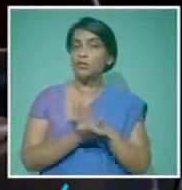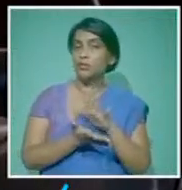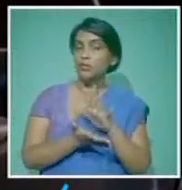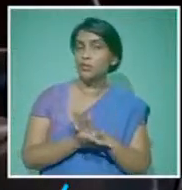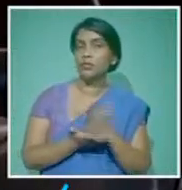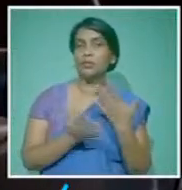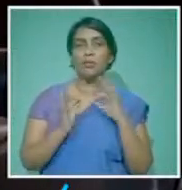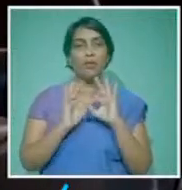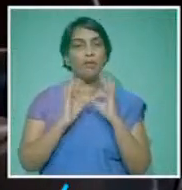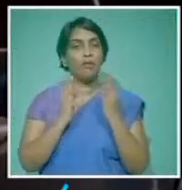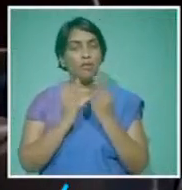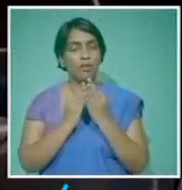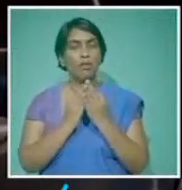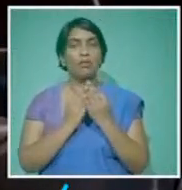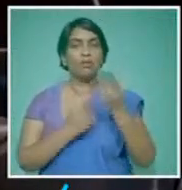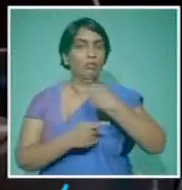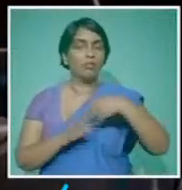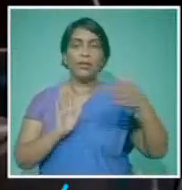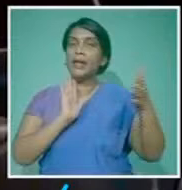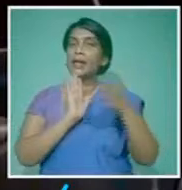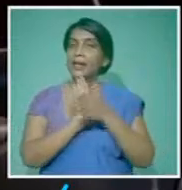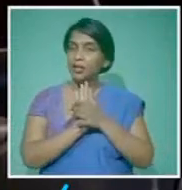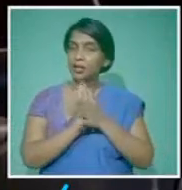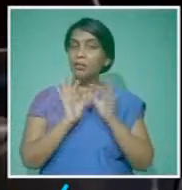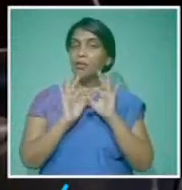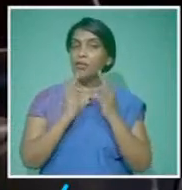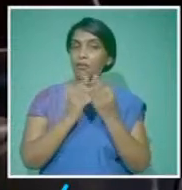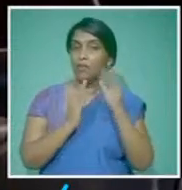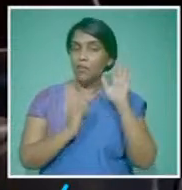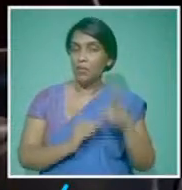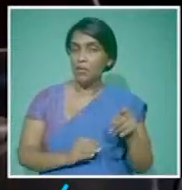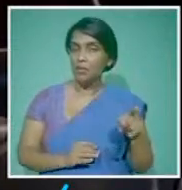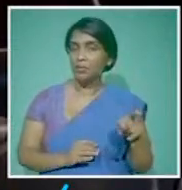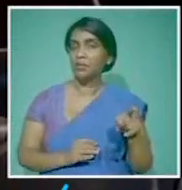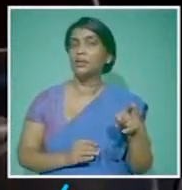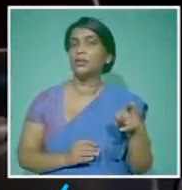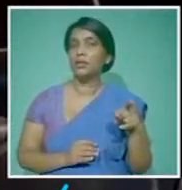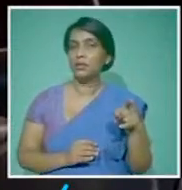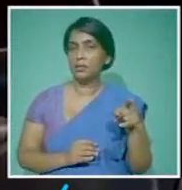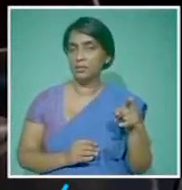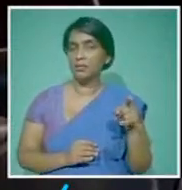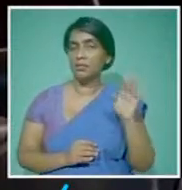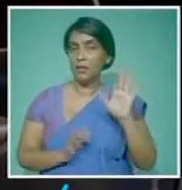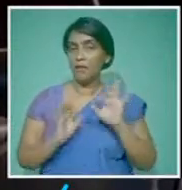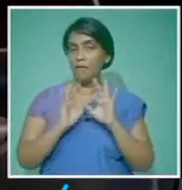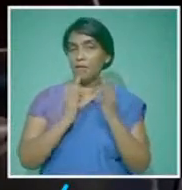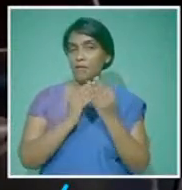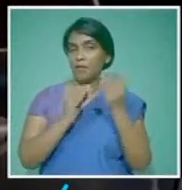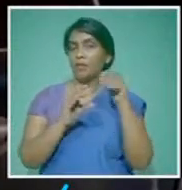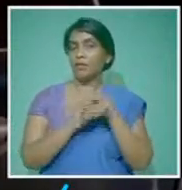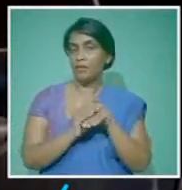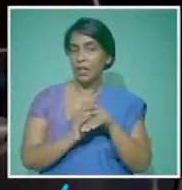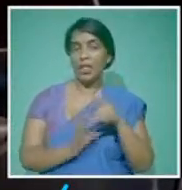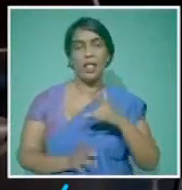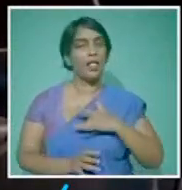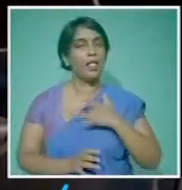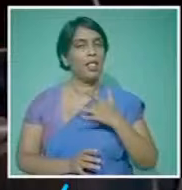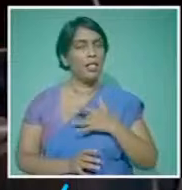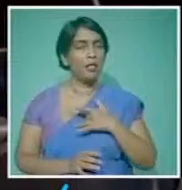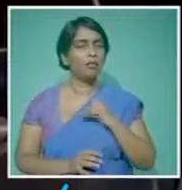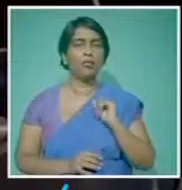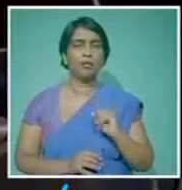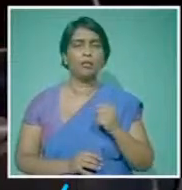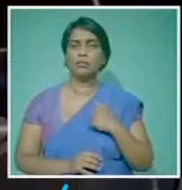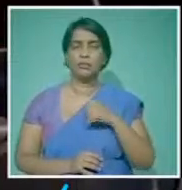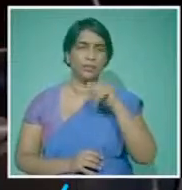පෞලක එකමුතුකම පෞලක තියෙන ඒ පෞලක තියෙන හැඟීම් ගැන වුණත්